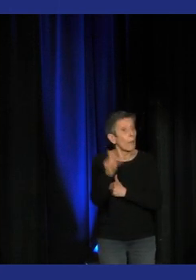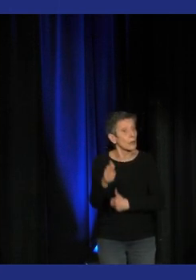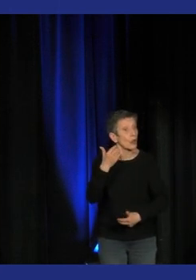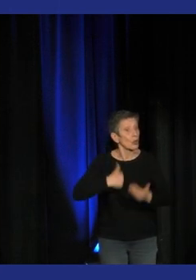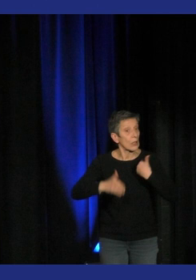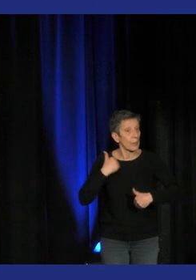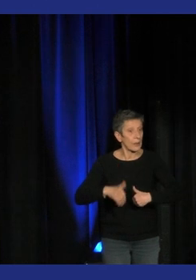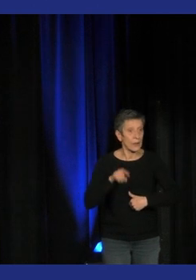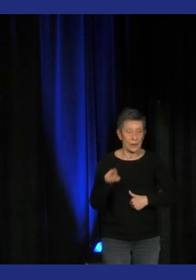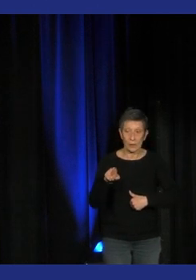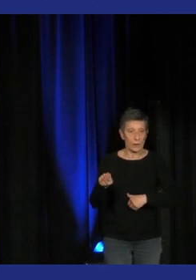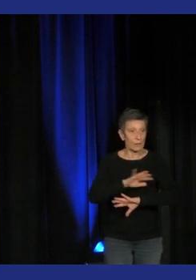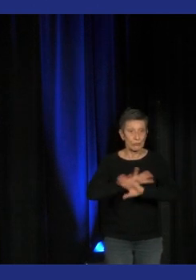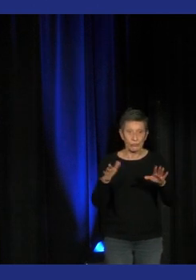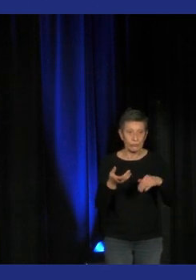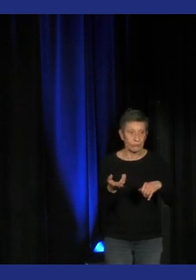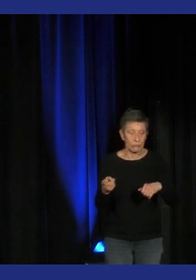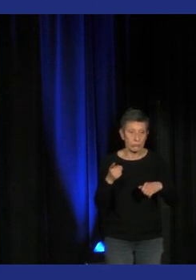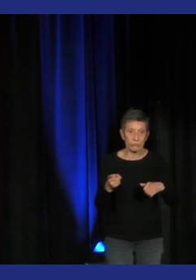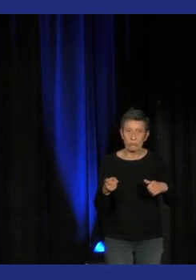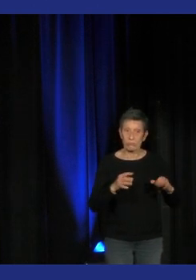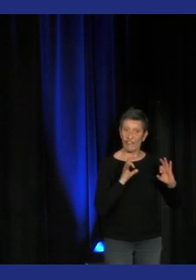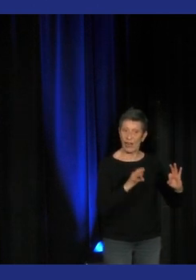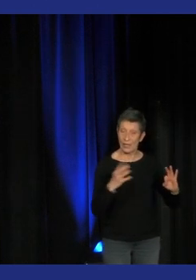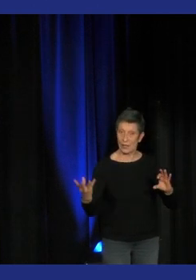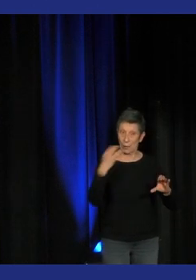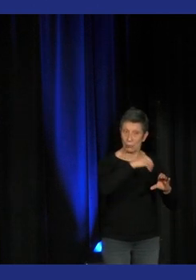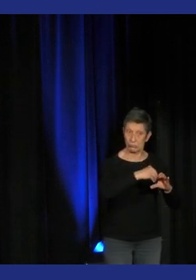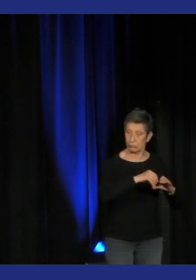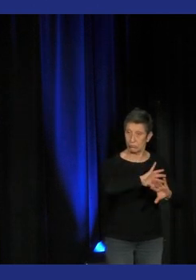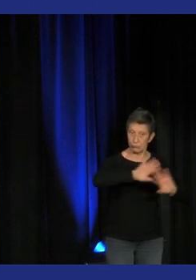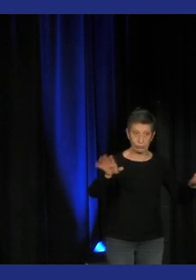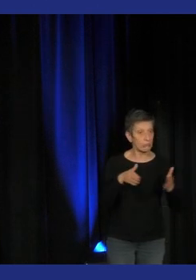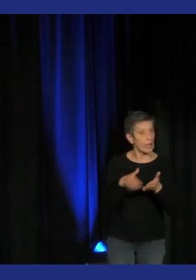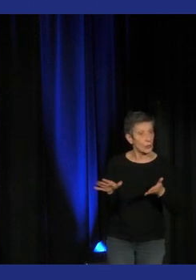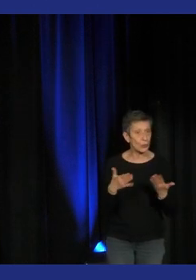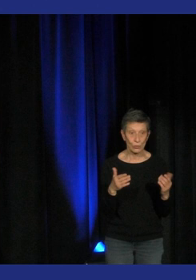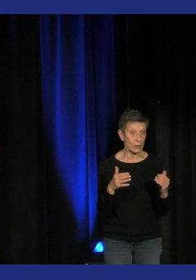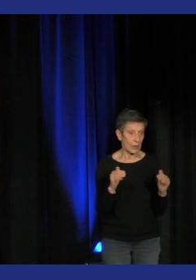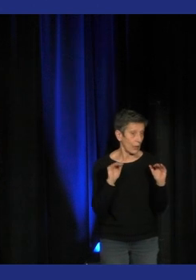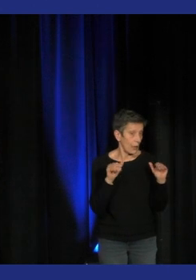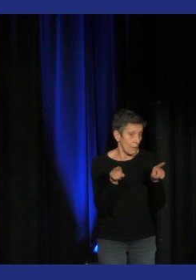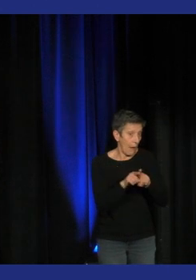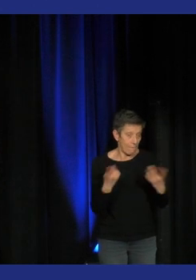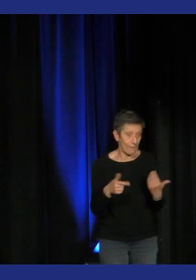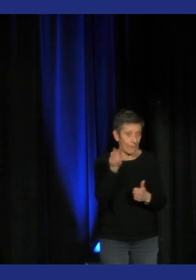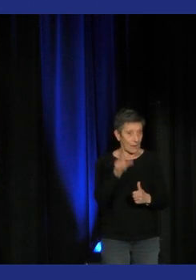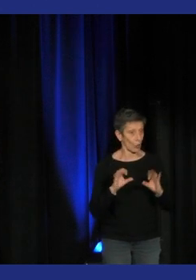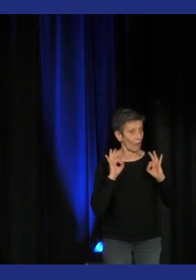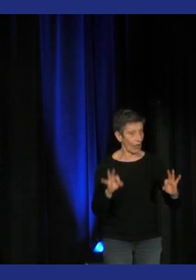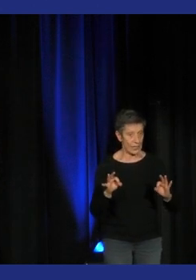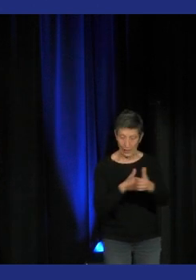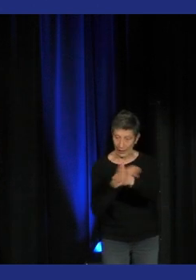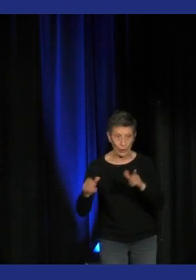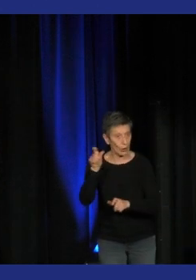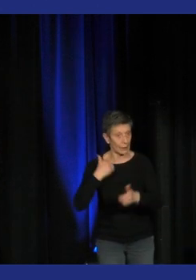handicapée est d'emblée exclue de la catégorie valide, et pareil, une personne valide est d'emblée exclue de la